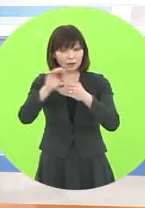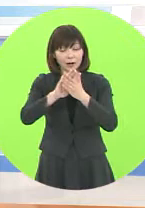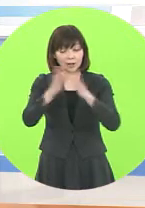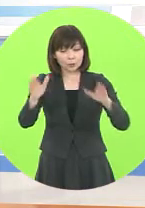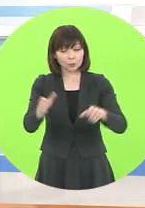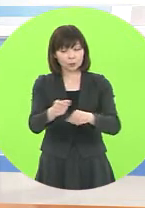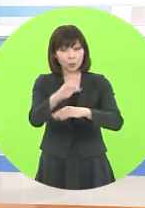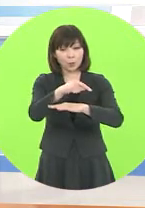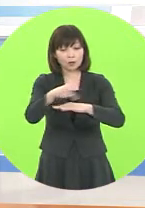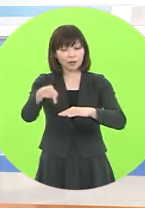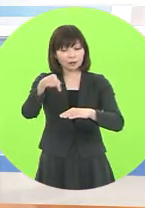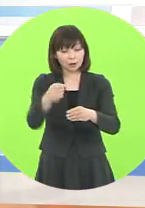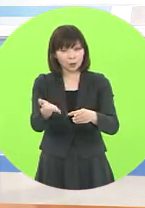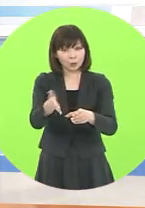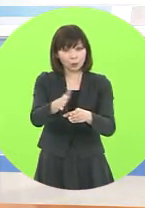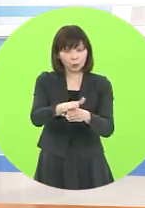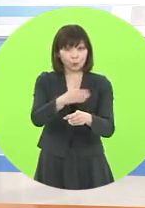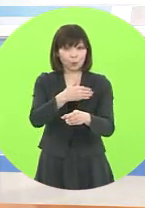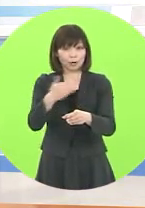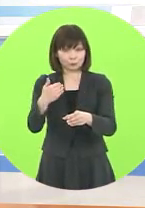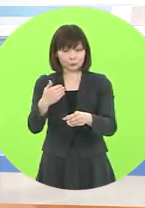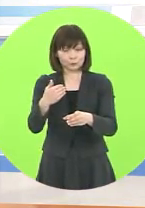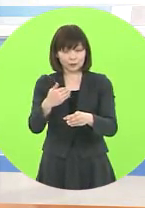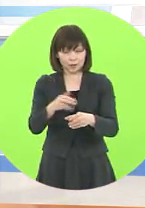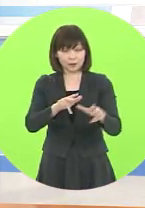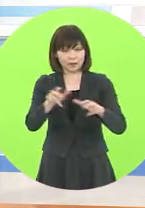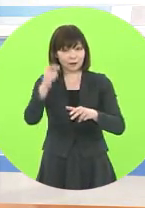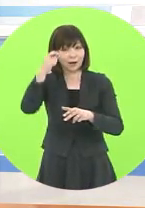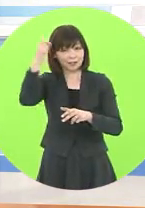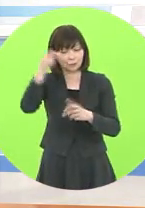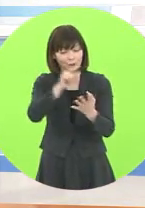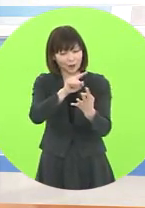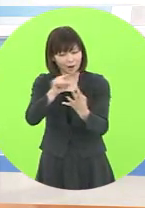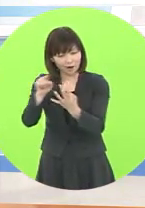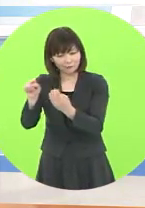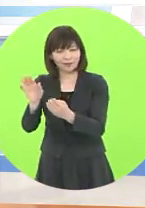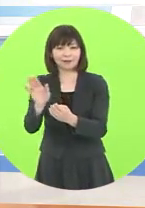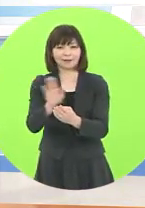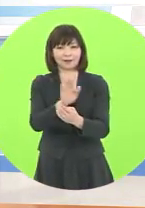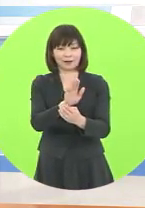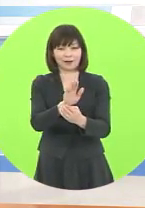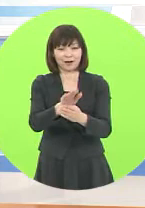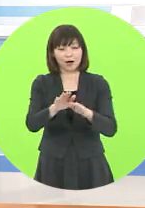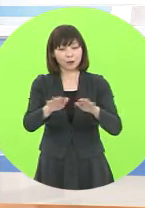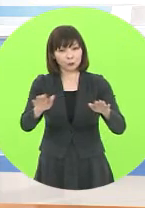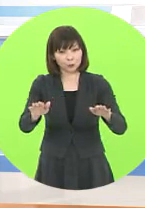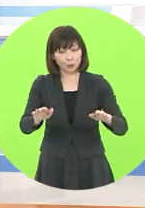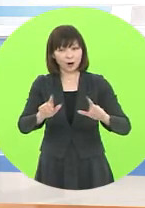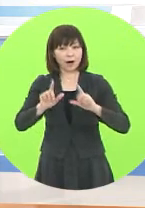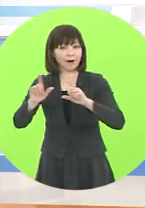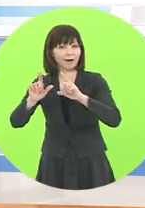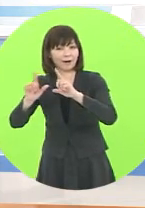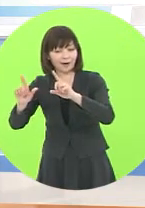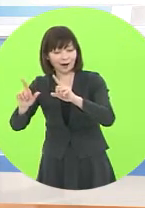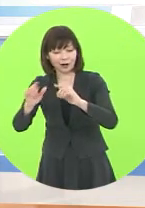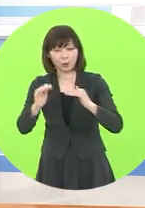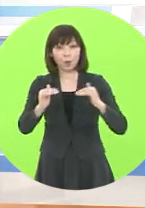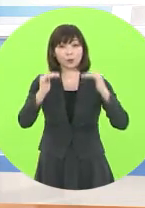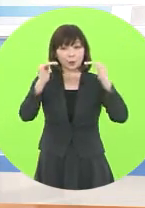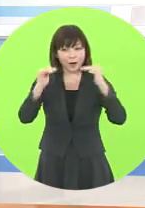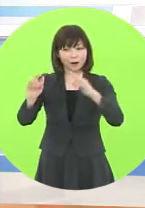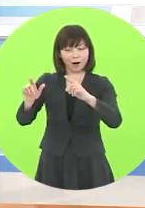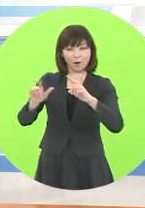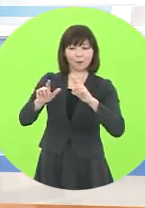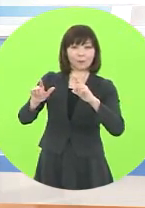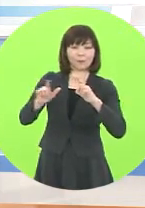に盛り込んでもいいような政策のヒントがたくさんあったように思います。子どもたちが投げたボールを大人たちがどれだけ拾える